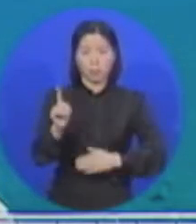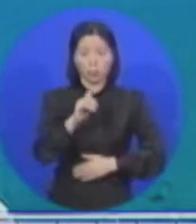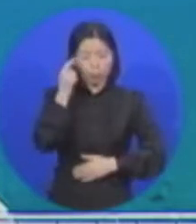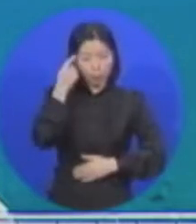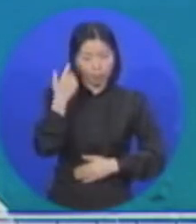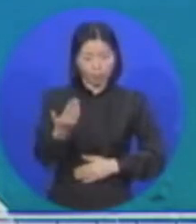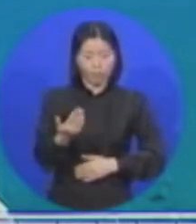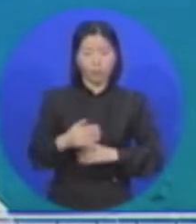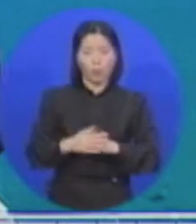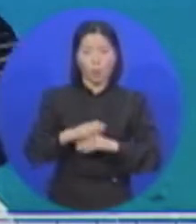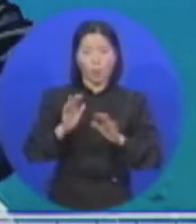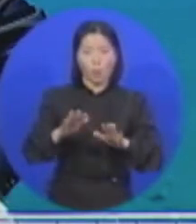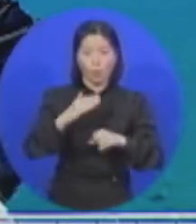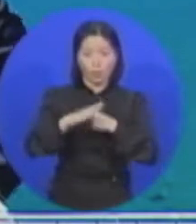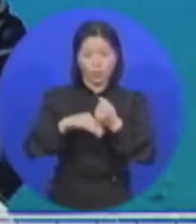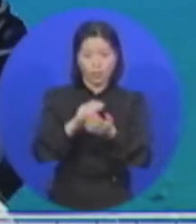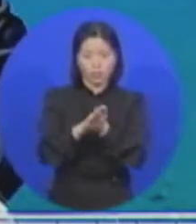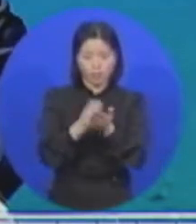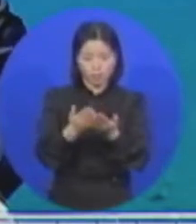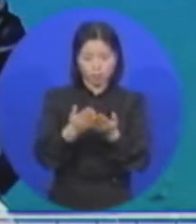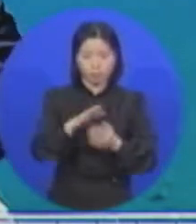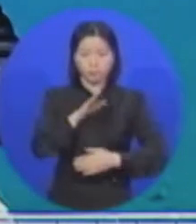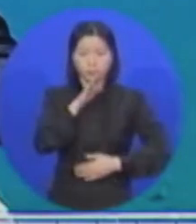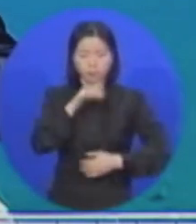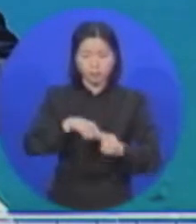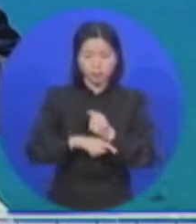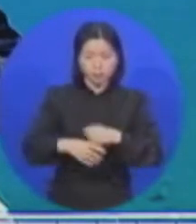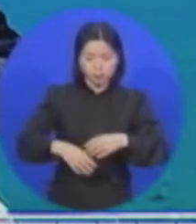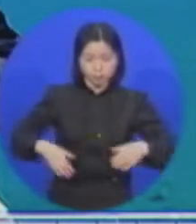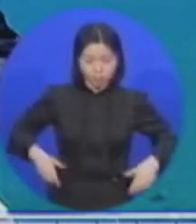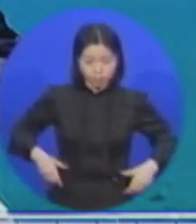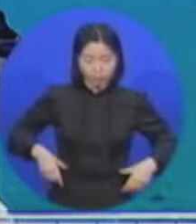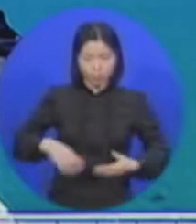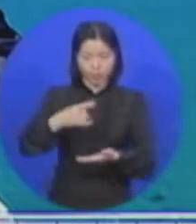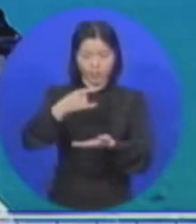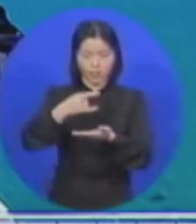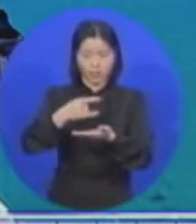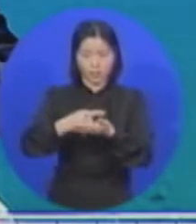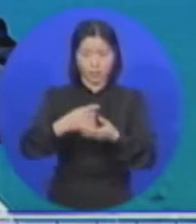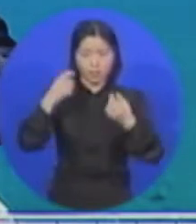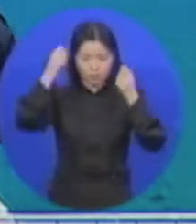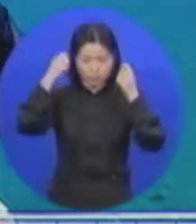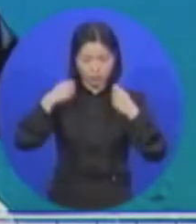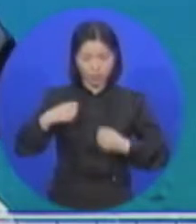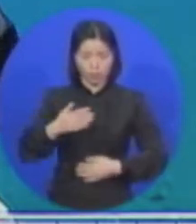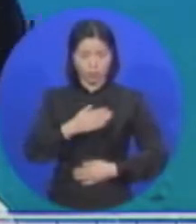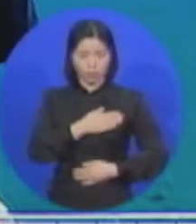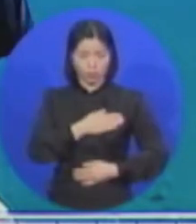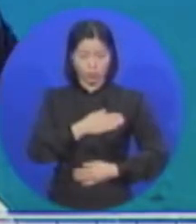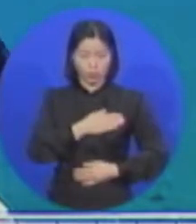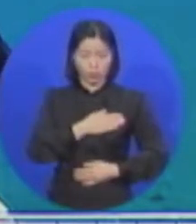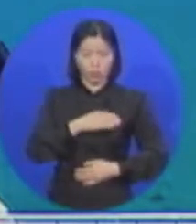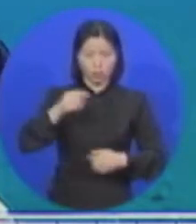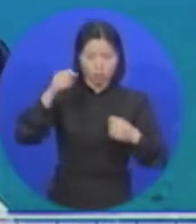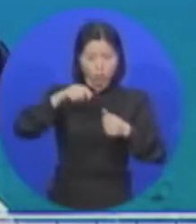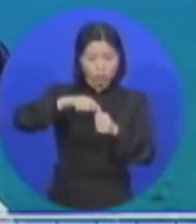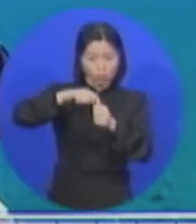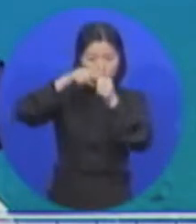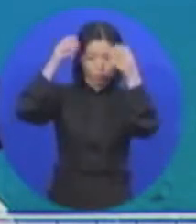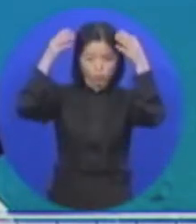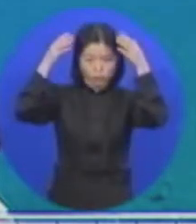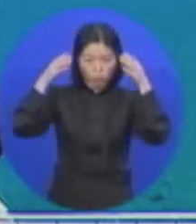오늘 성경에 보면 진리의 허리띠 의 호 심경 그리고 구원의 투구